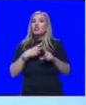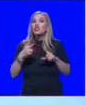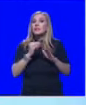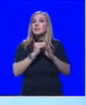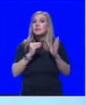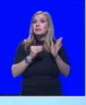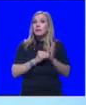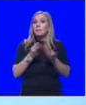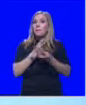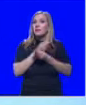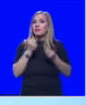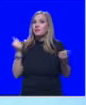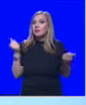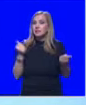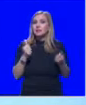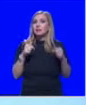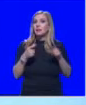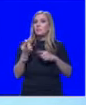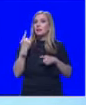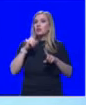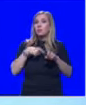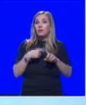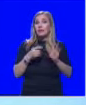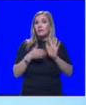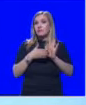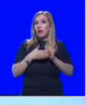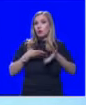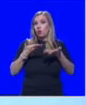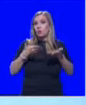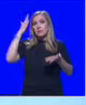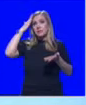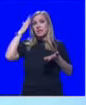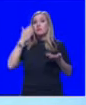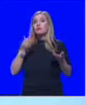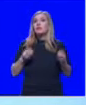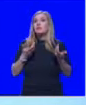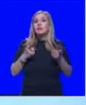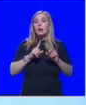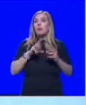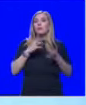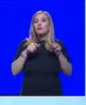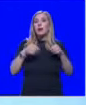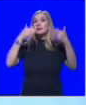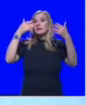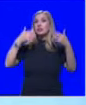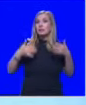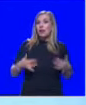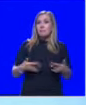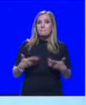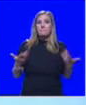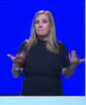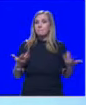август и септември е дефицита в бюджета, господин Смилов. Това са факти изнесени от Министерство на финансите. Няма нищо политическо. Там това са числа.